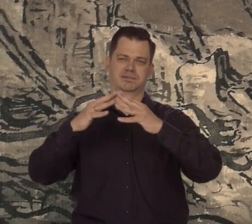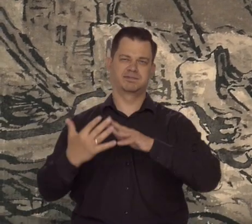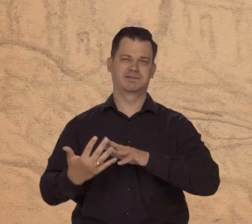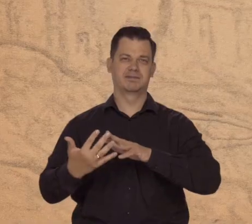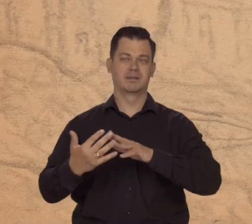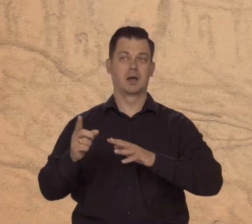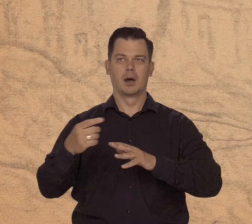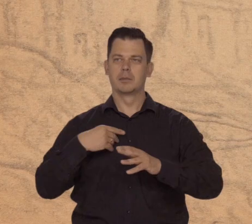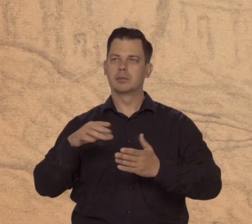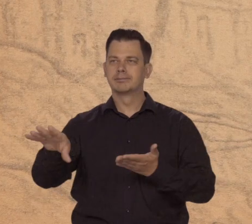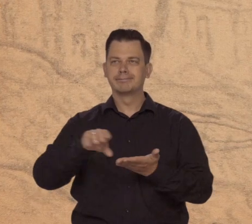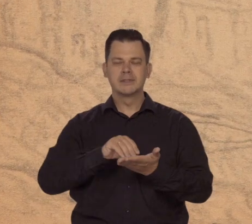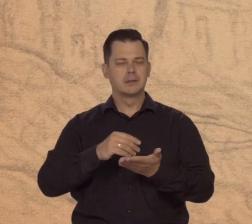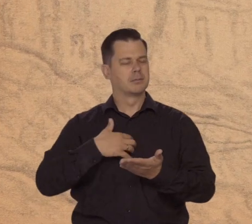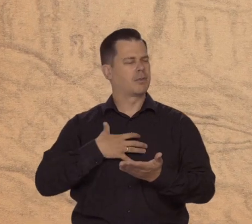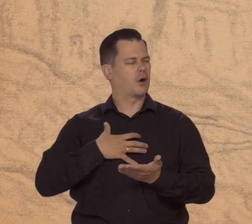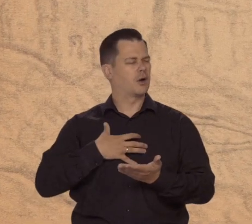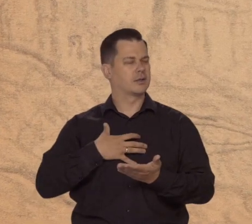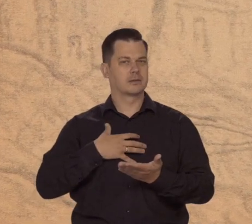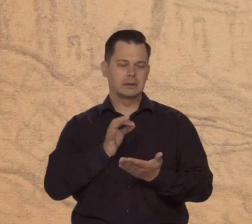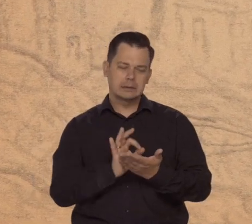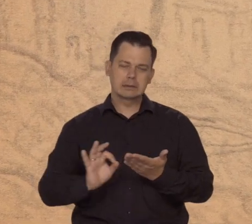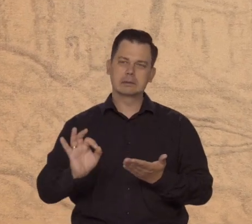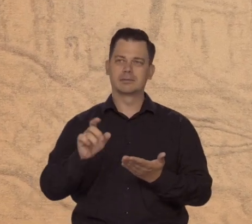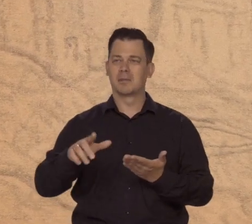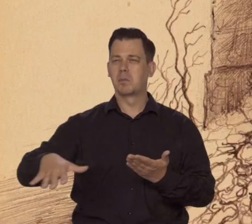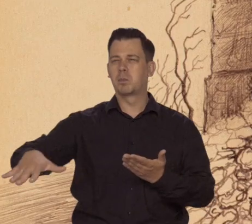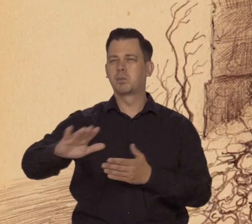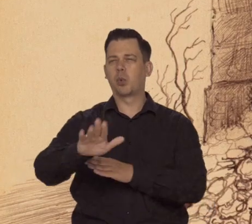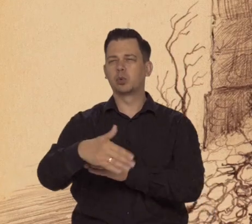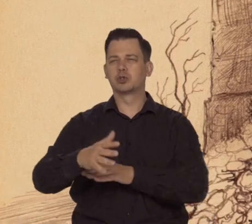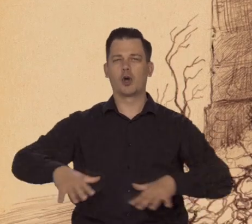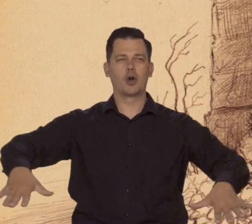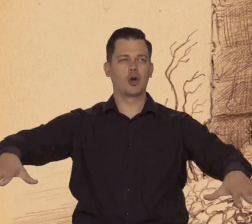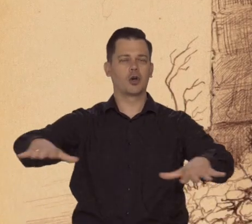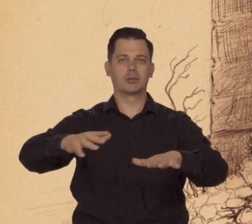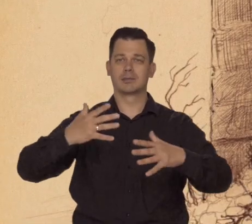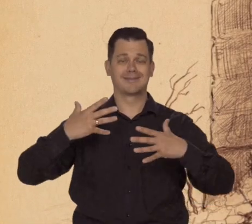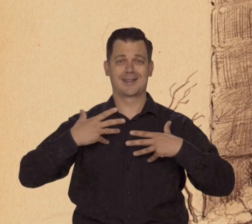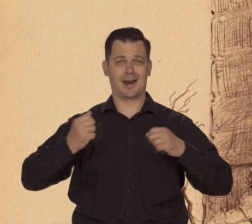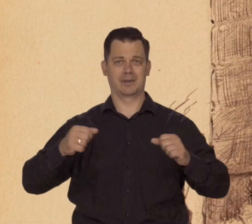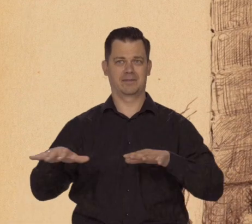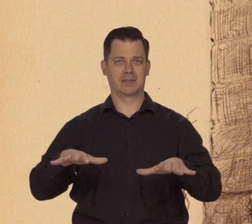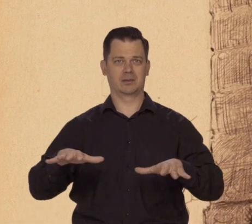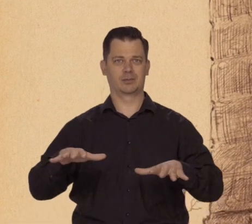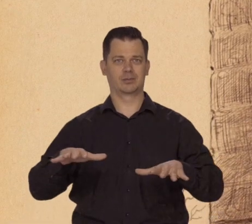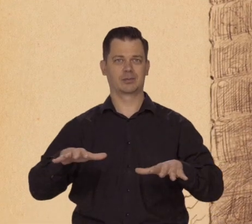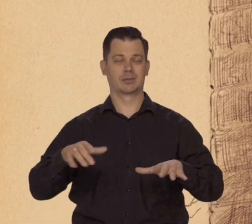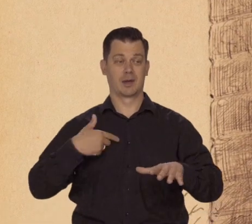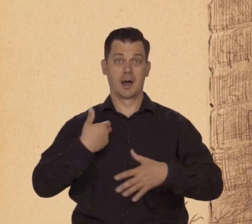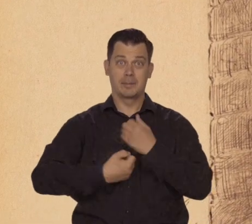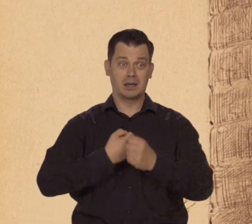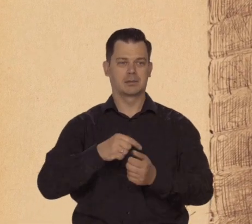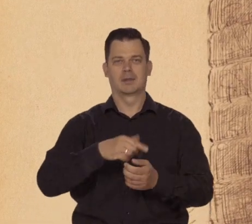getta. Przelewają na papier bolesną panoramę zniszczeń, akcentując pustkę i dramatyzm tego pejzażu. Na ich pracach